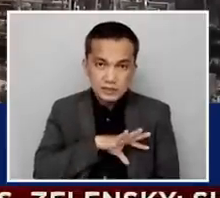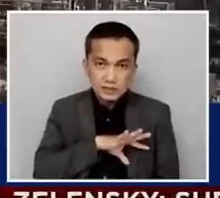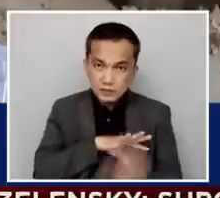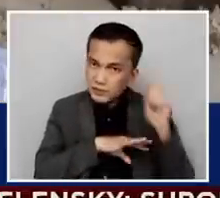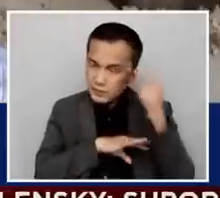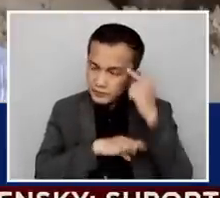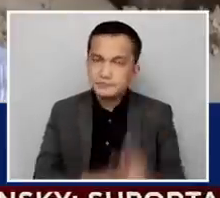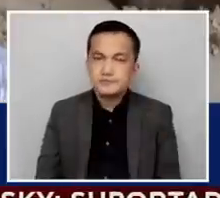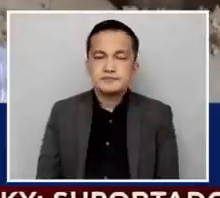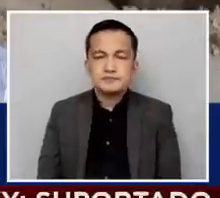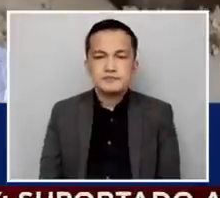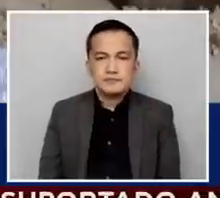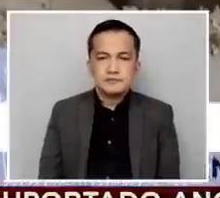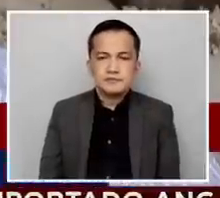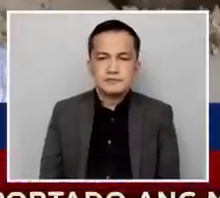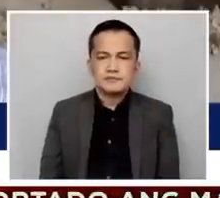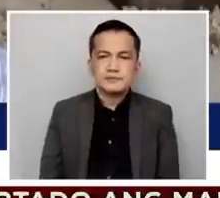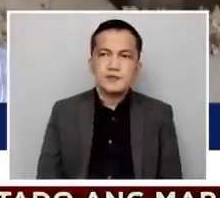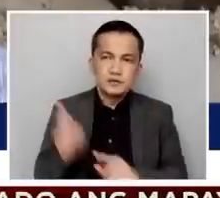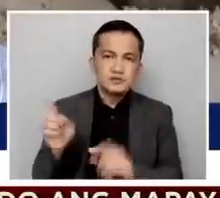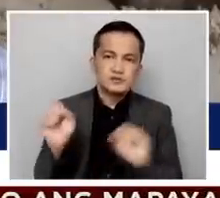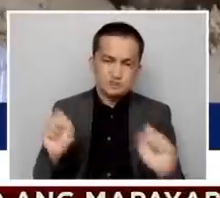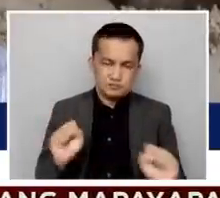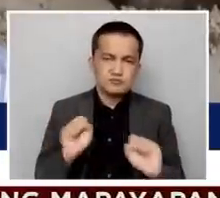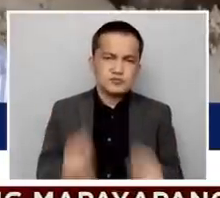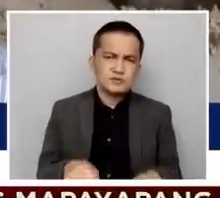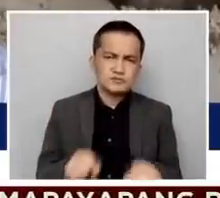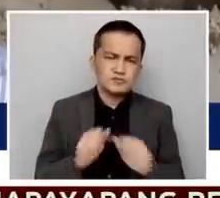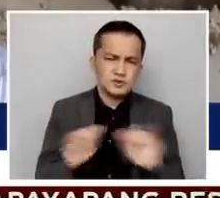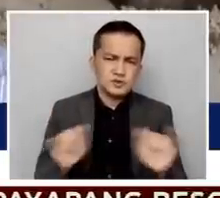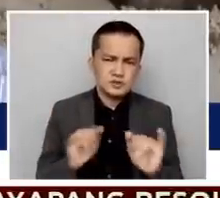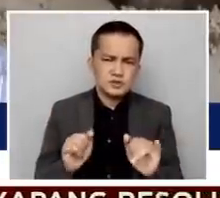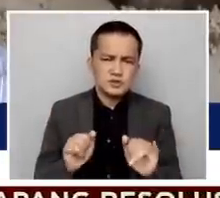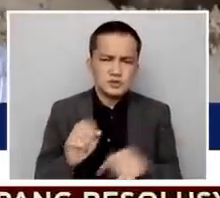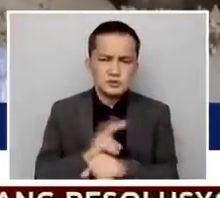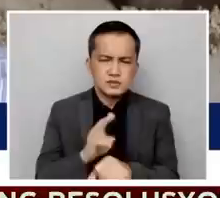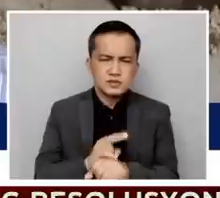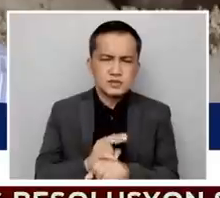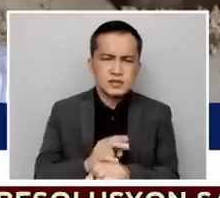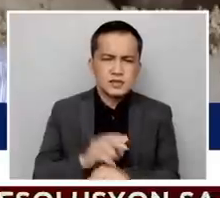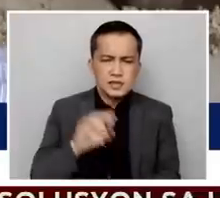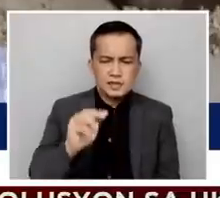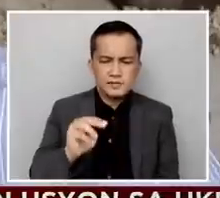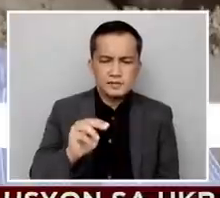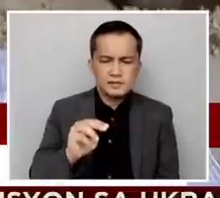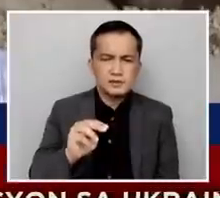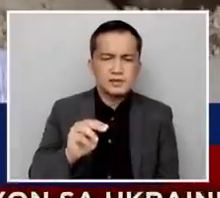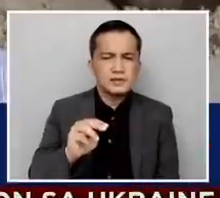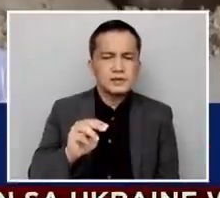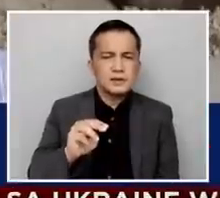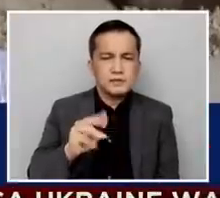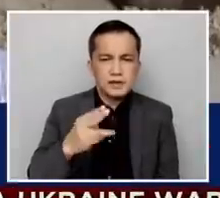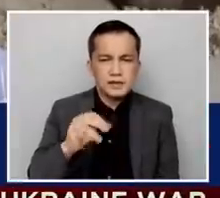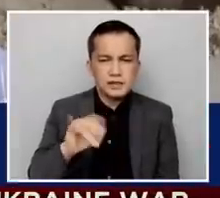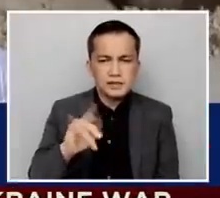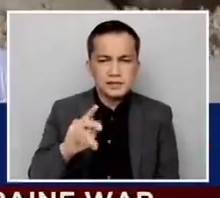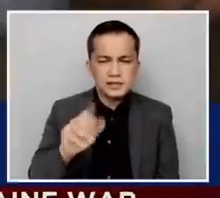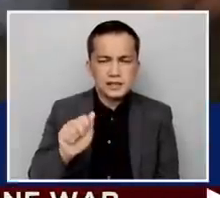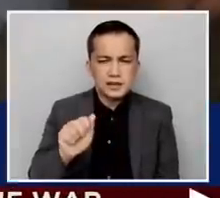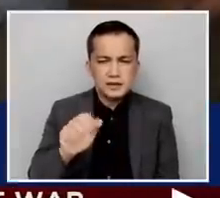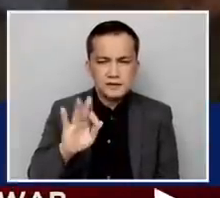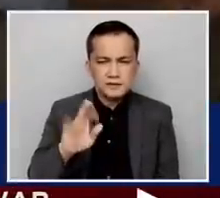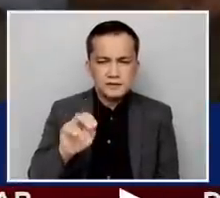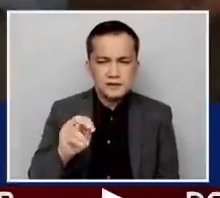rito. Ito rin ang pwede nilang gamitin para sa Maharlika Fund, you know? Dahil ito'y nanggaling sa natural